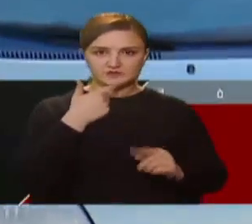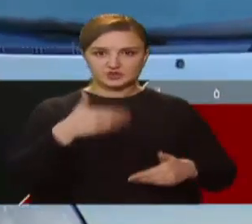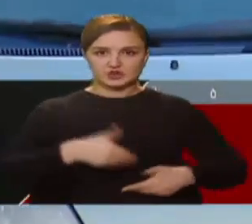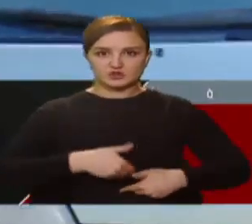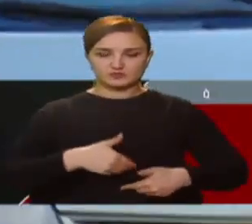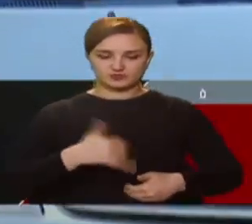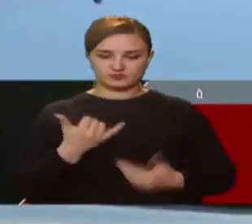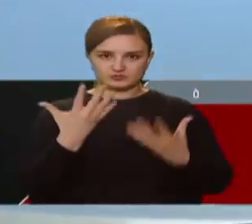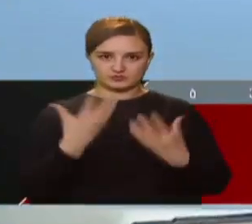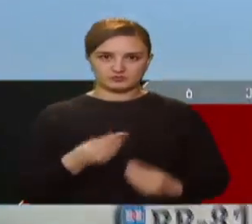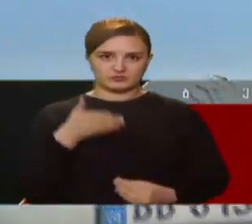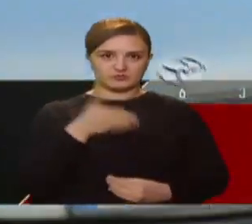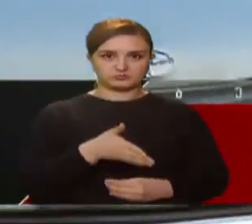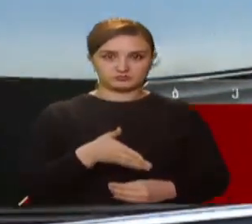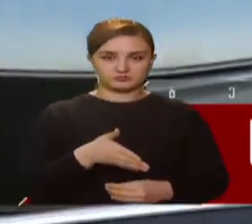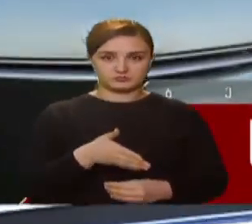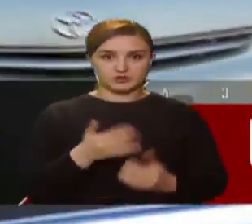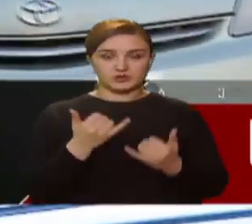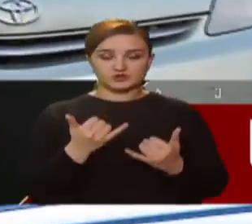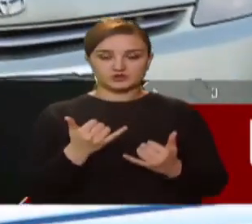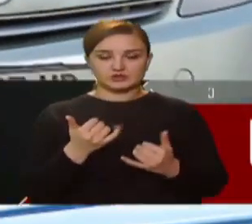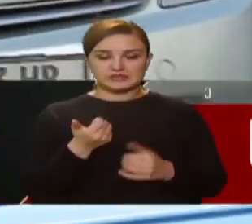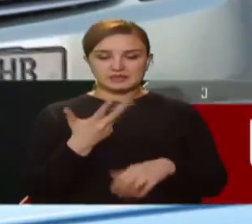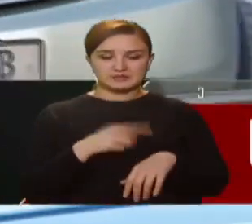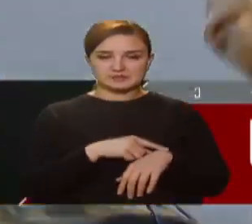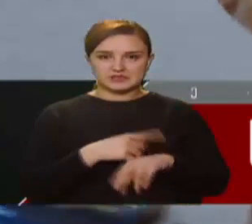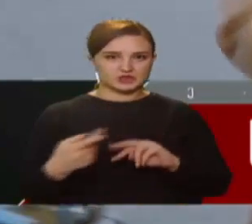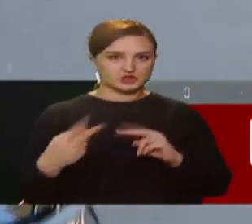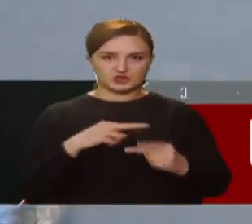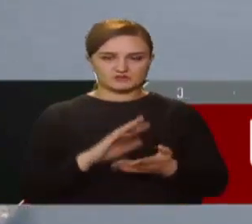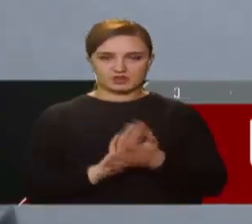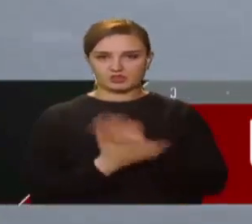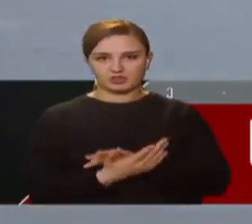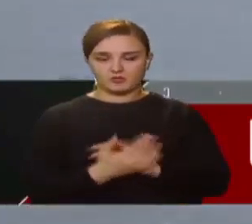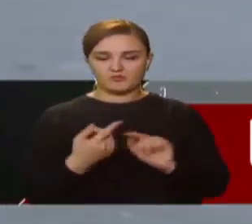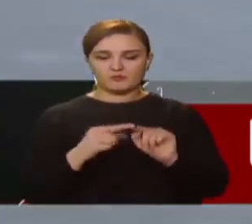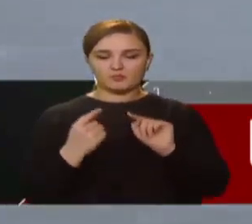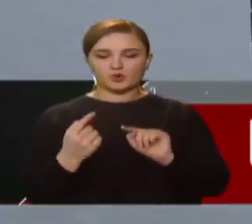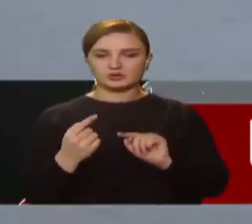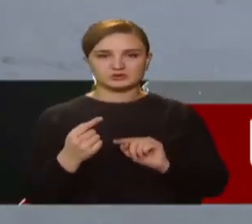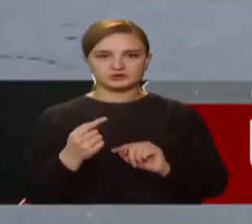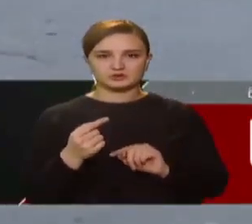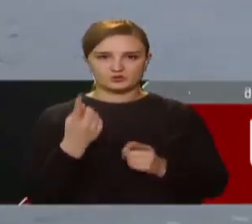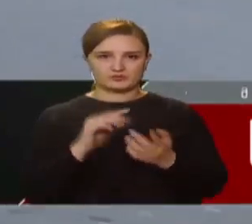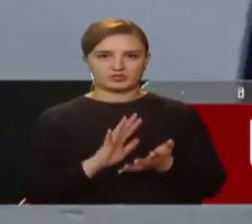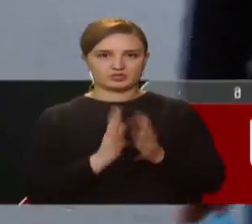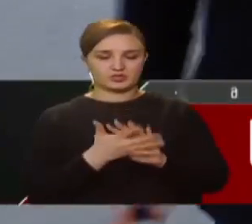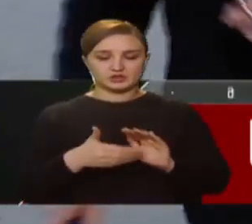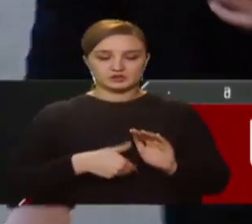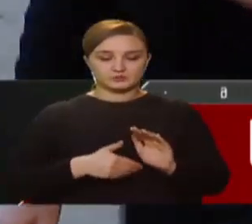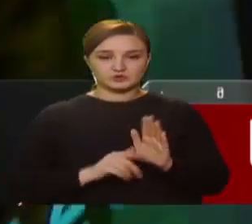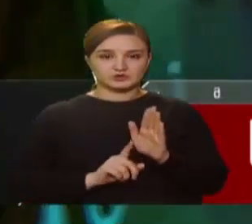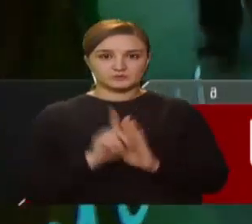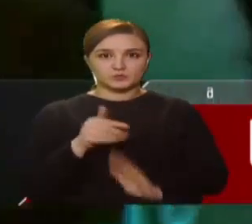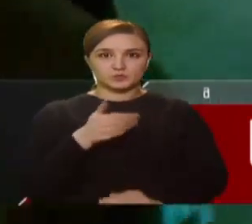შიმშილობის გადაწყვეტილება მიიღო. Თუმცა ამჯერად პოზიცია რამდენიმე საათში შეცვალა და პროტესტის ამ ფორმაზე უარი თქვა. Შიმშილობის დაწყება მას